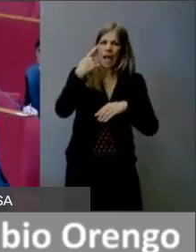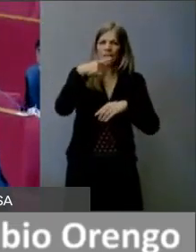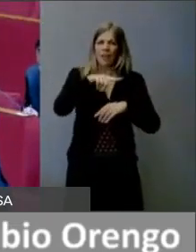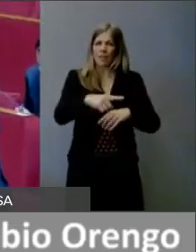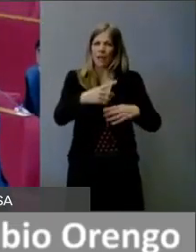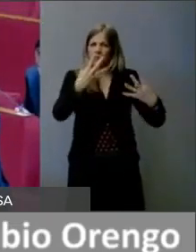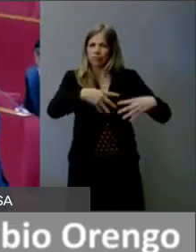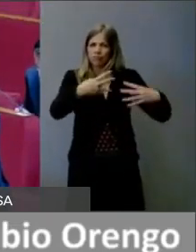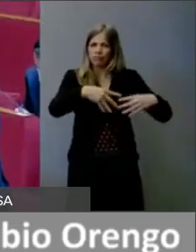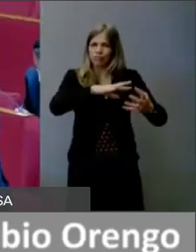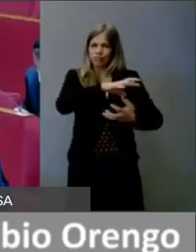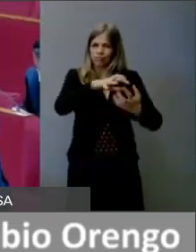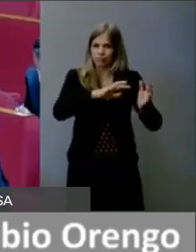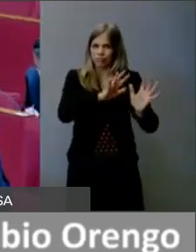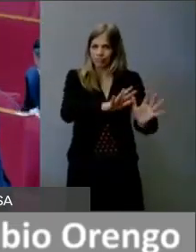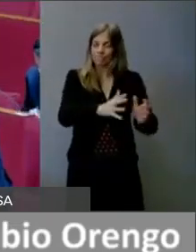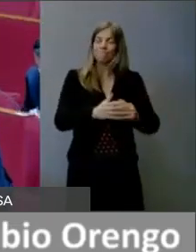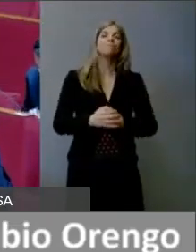già